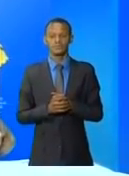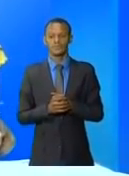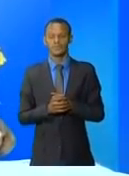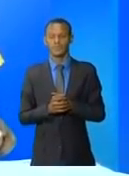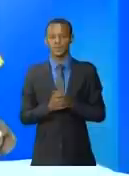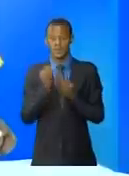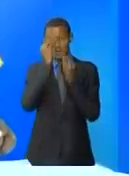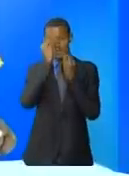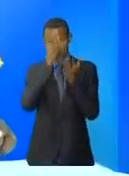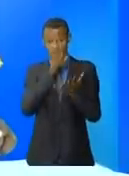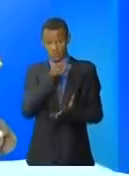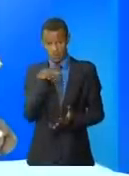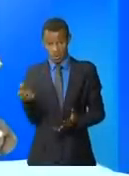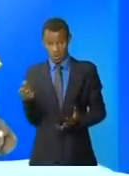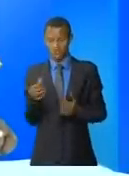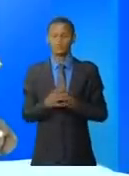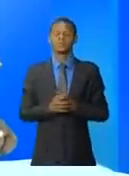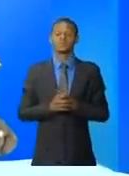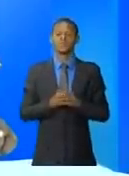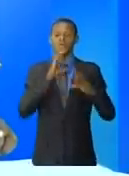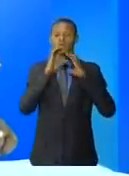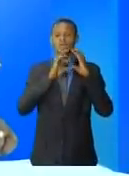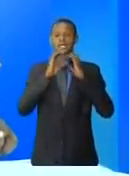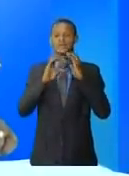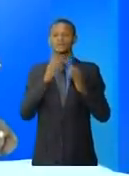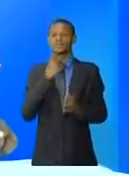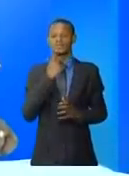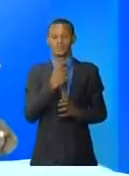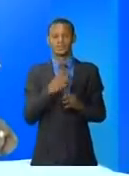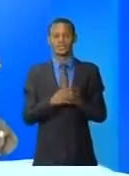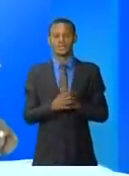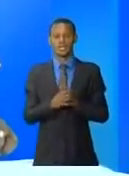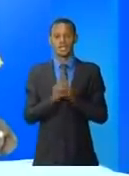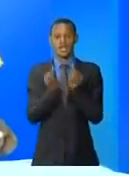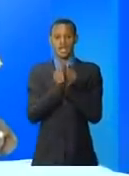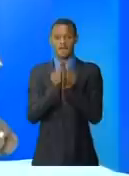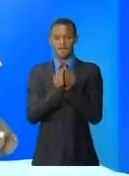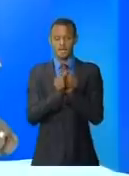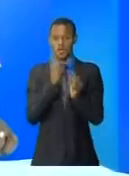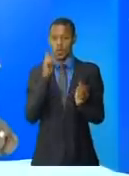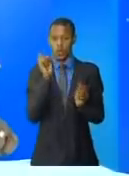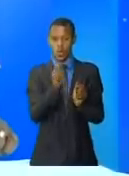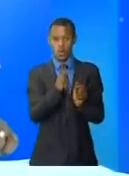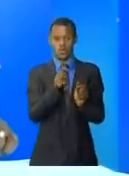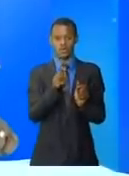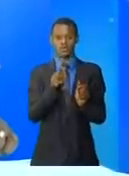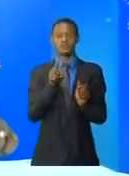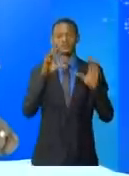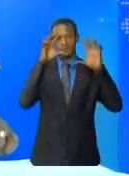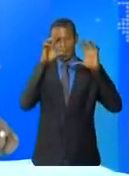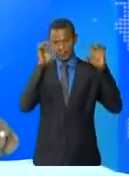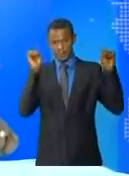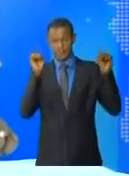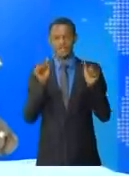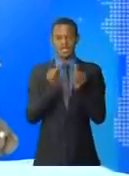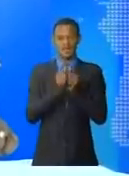haut patronage du commandant suprême des forces armées de la République démocratique du Congo et de la police nationale congolaise, le chef de